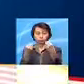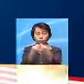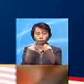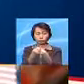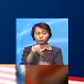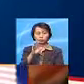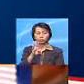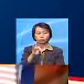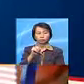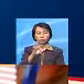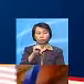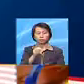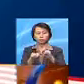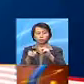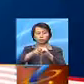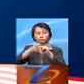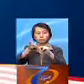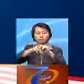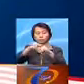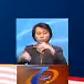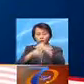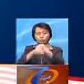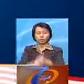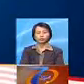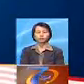kita tambah-tambahkan.